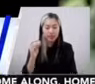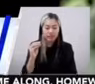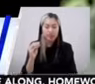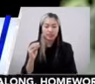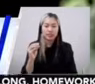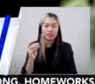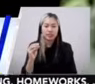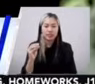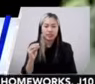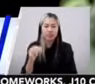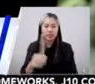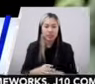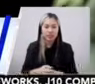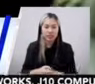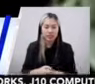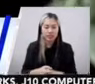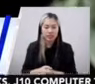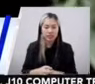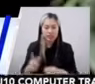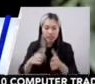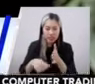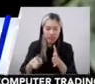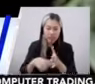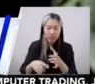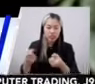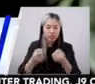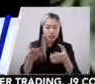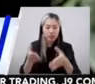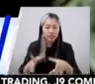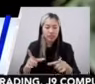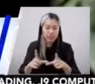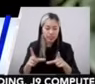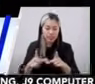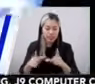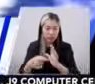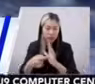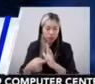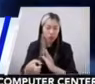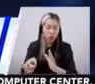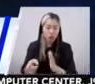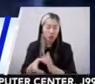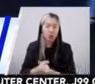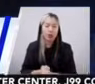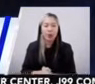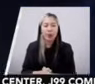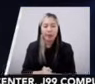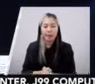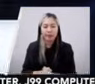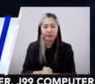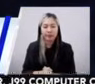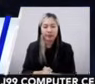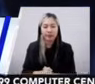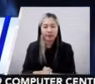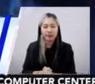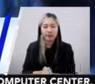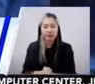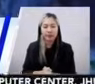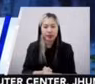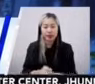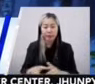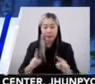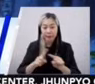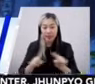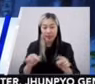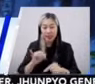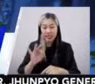ng driver's license si supposedly Alice Guo sa kanya. Pero kung pagbabatayan ang impormasyong nakuha